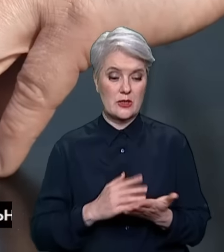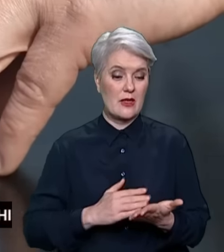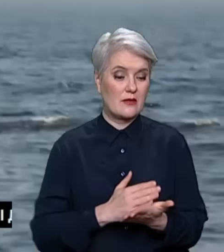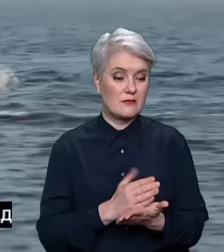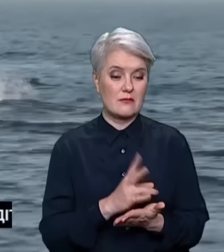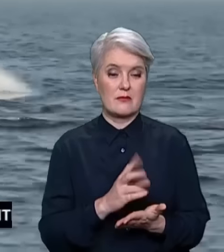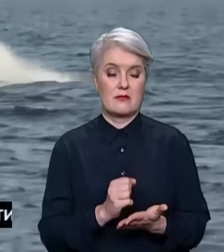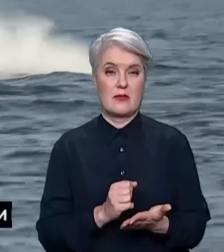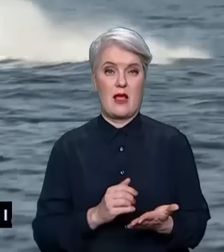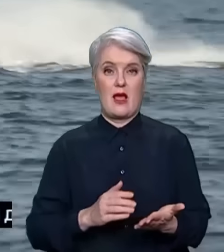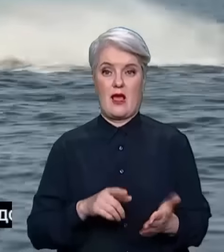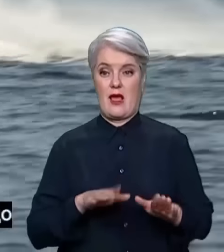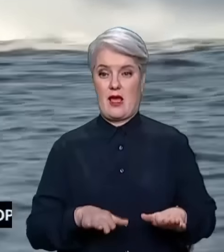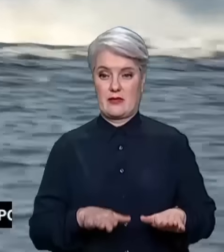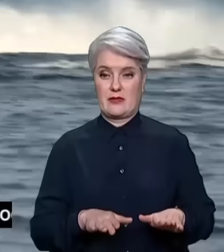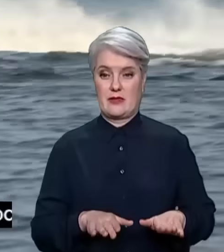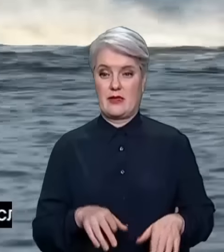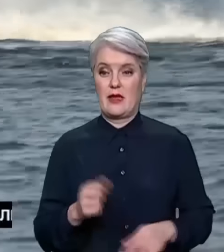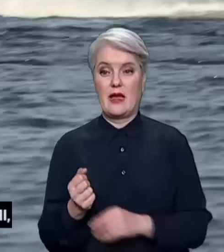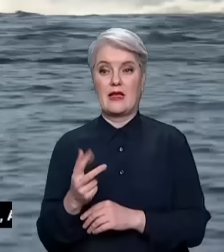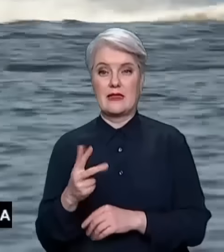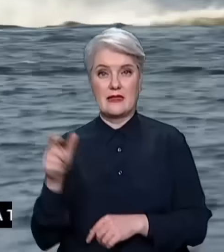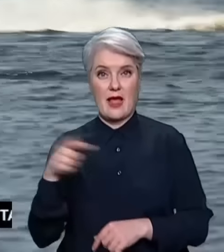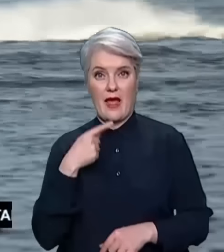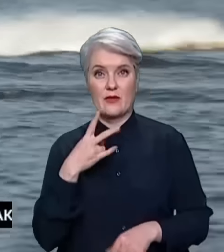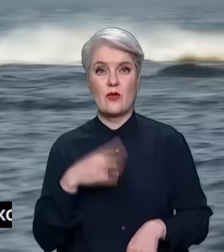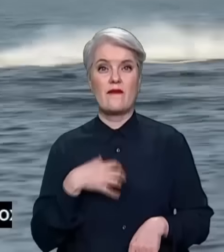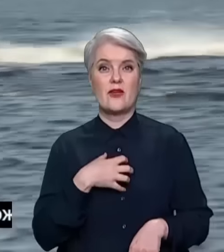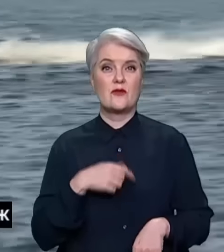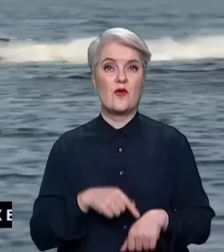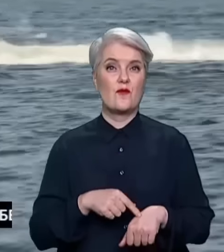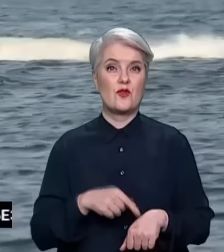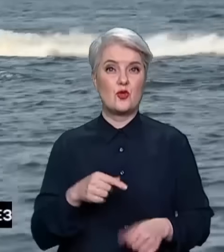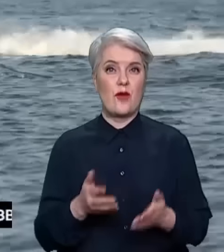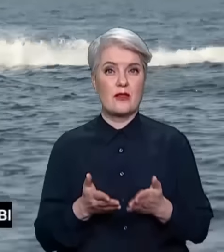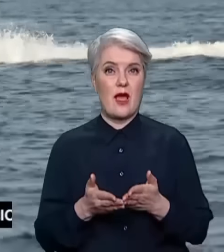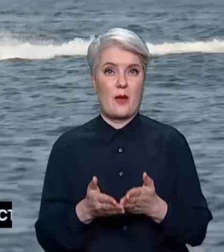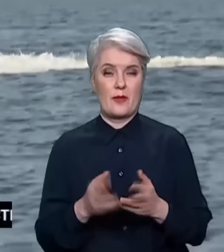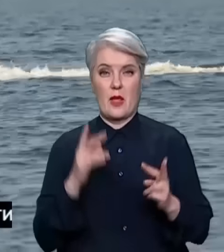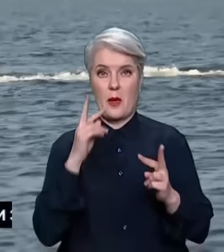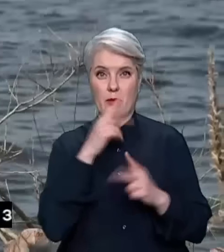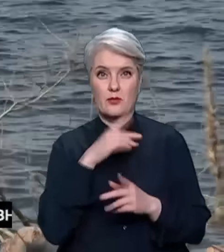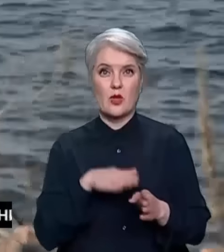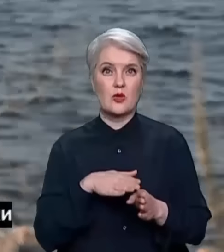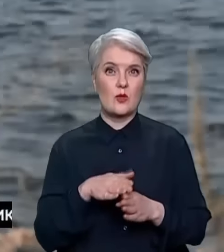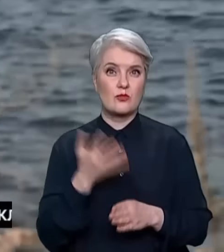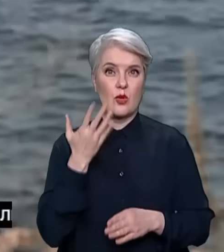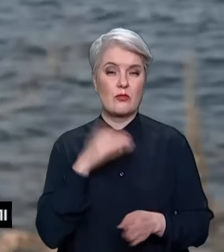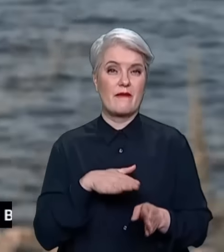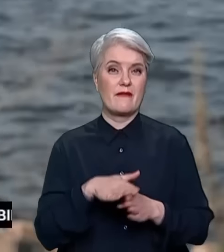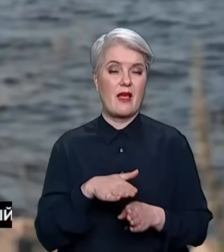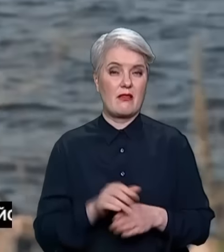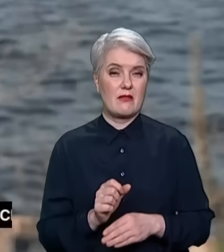говорить 13-й, тонка робота, в якій вкрай важливо відчувати апарат. Помилку, допущену під час виконання завдань, за